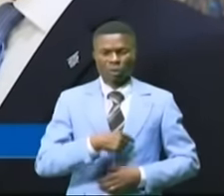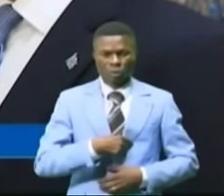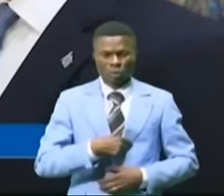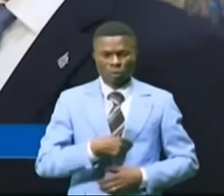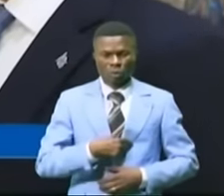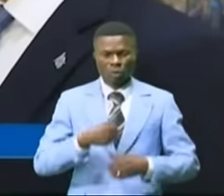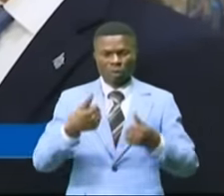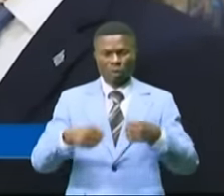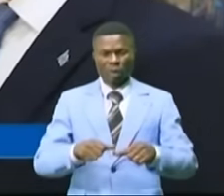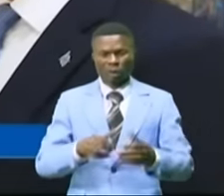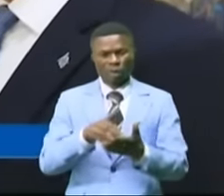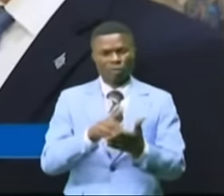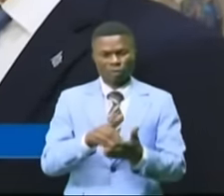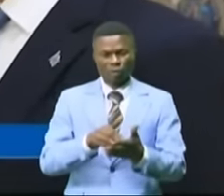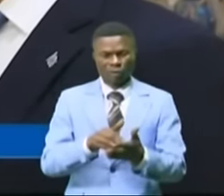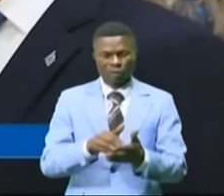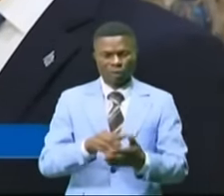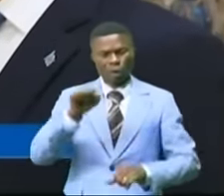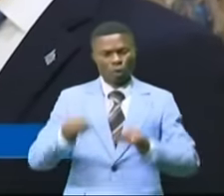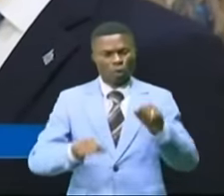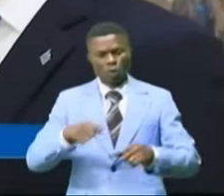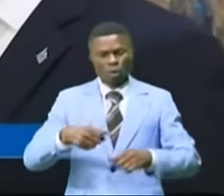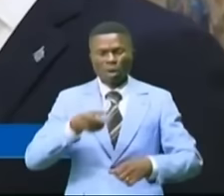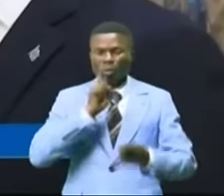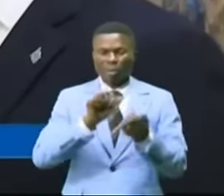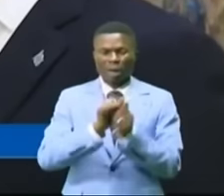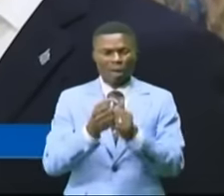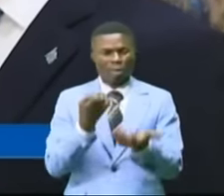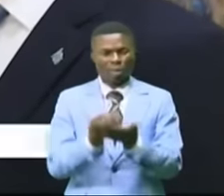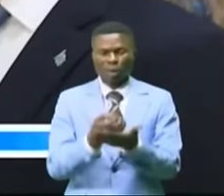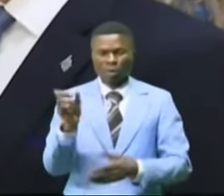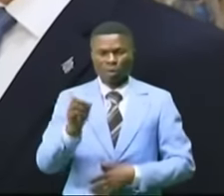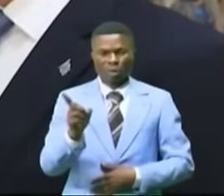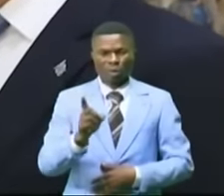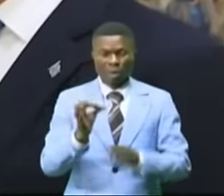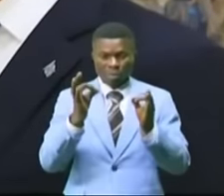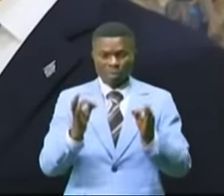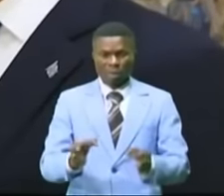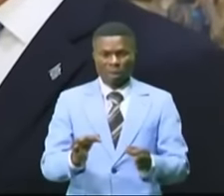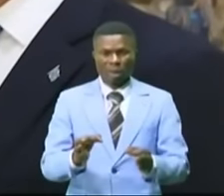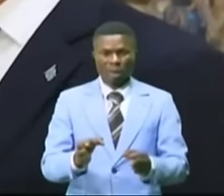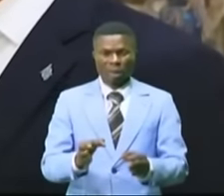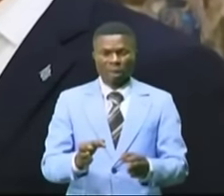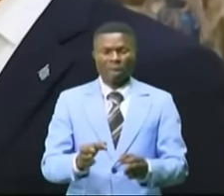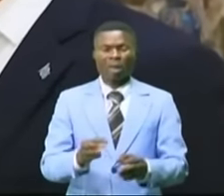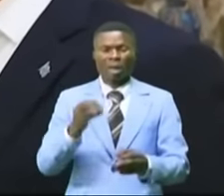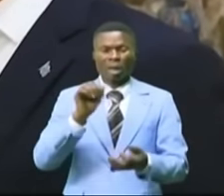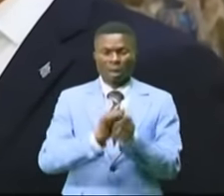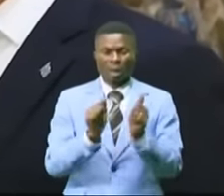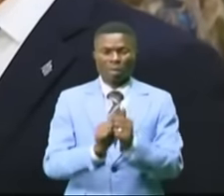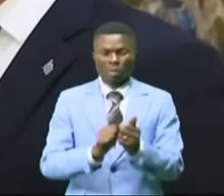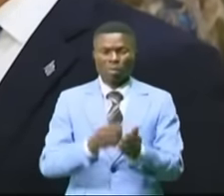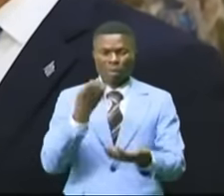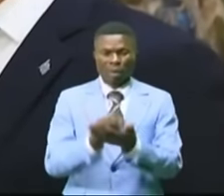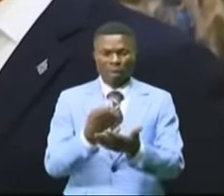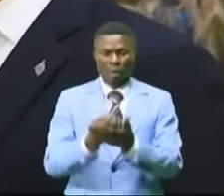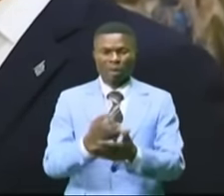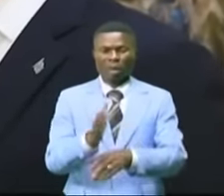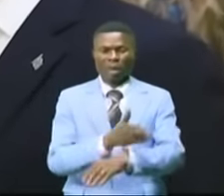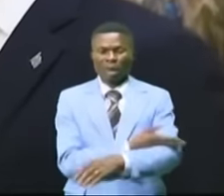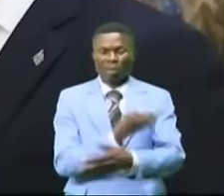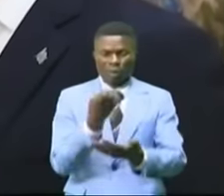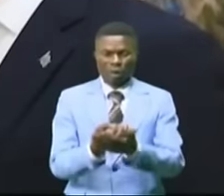être timides ou hésiter à discuter des problèmes économiques, parce que c'est sur les points économiques que sont construits la croissance